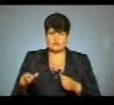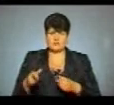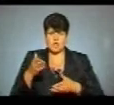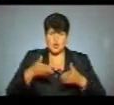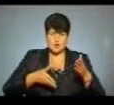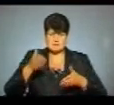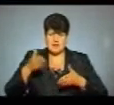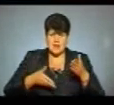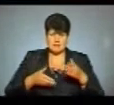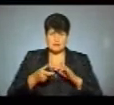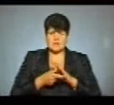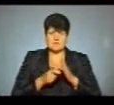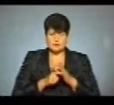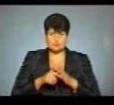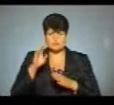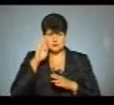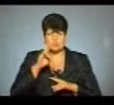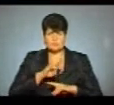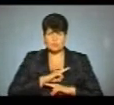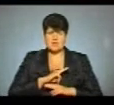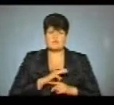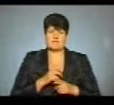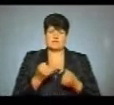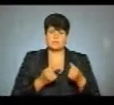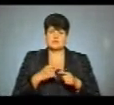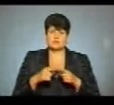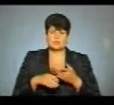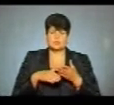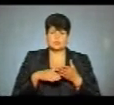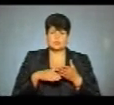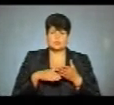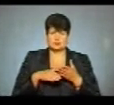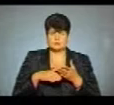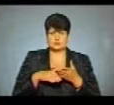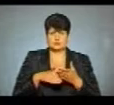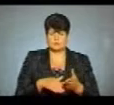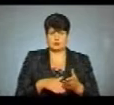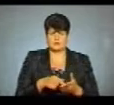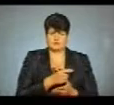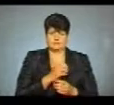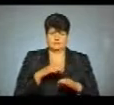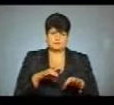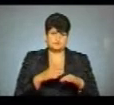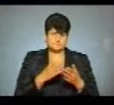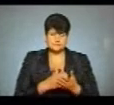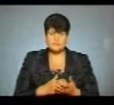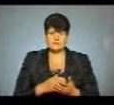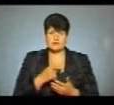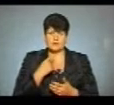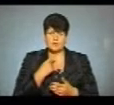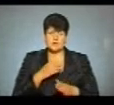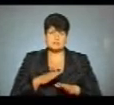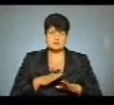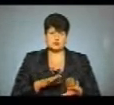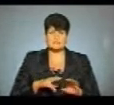розпиляли кабіну авто. Чоловік помер в автомобілі швидкою дорогою до Тернопільської лікарні швидкої допомоги, розповіла заступниця директора